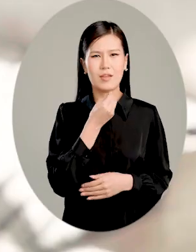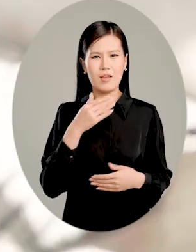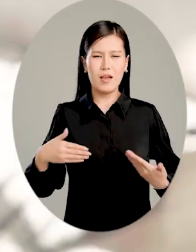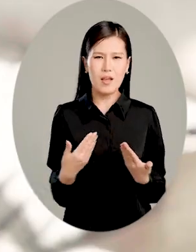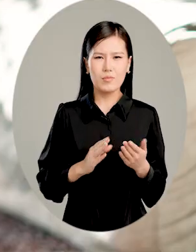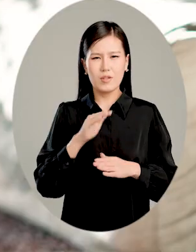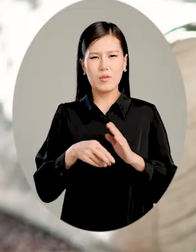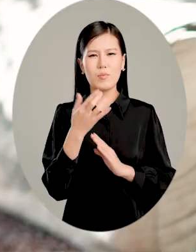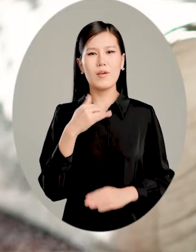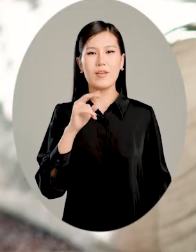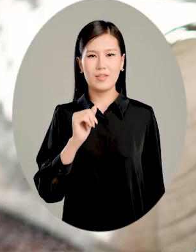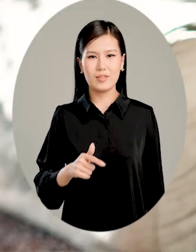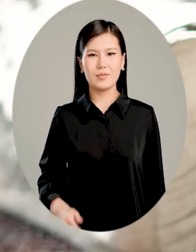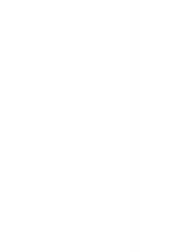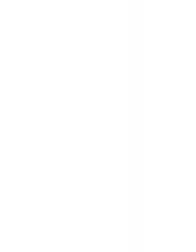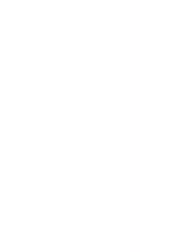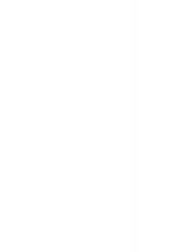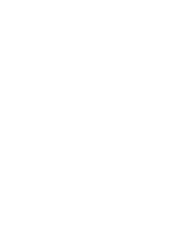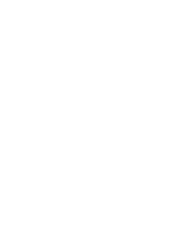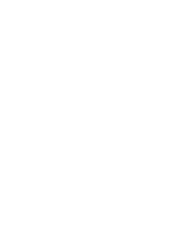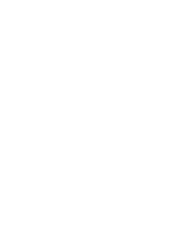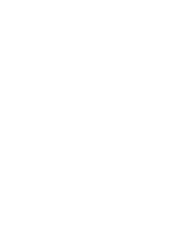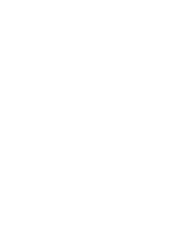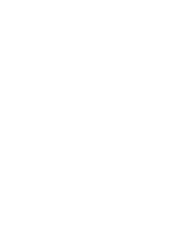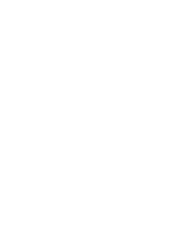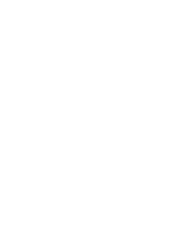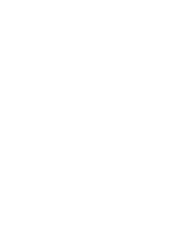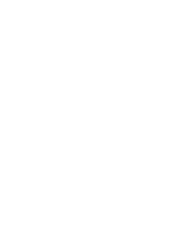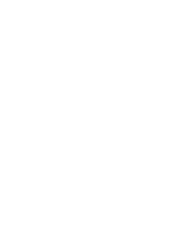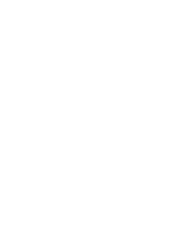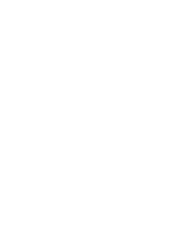Амьдрал амттай, амьдрал адил юмтай.